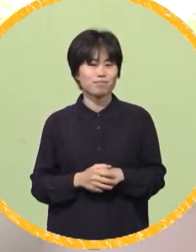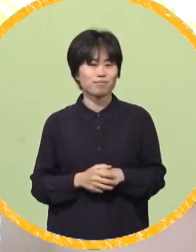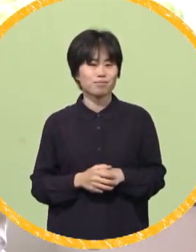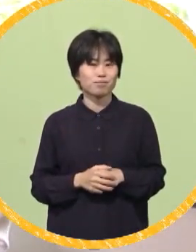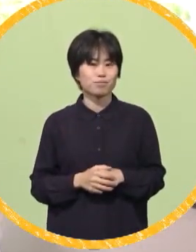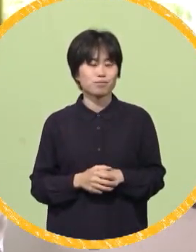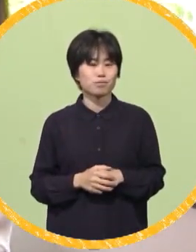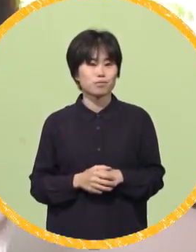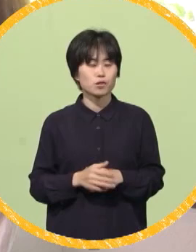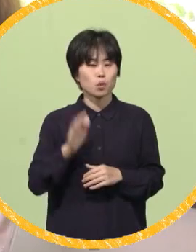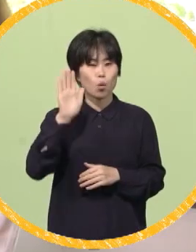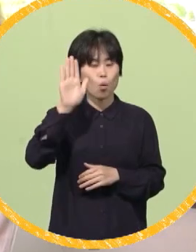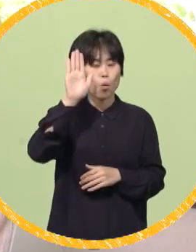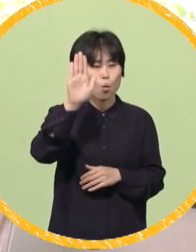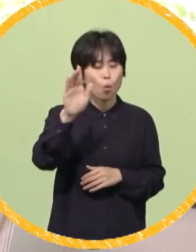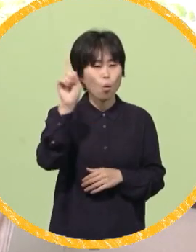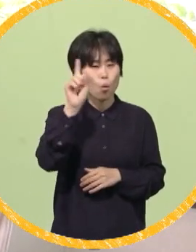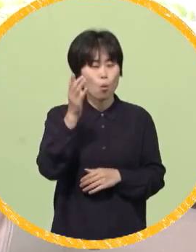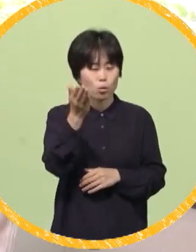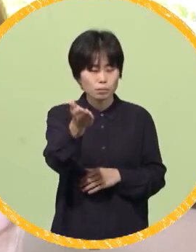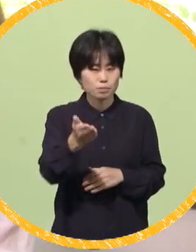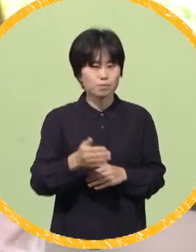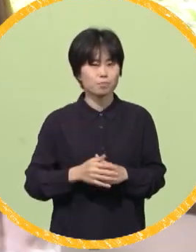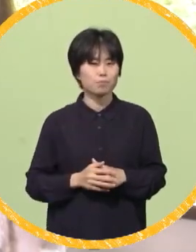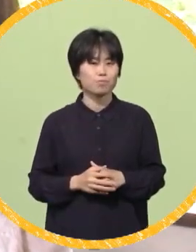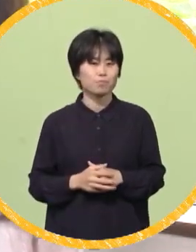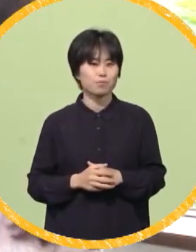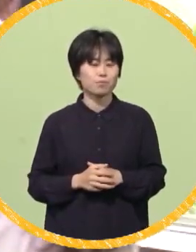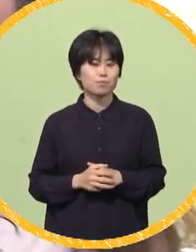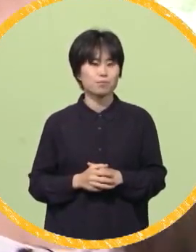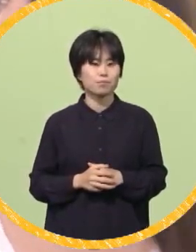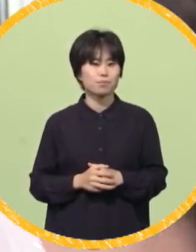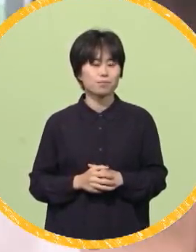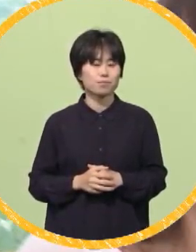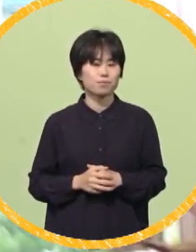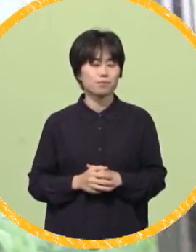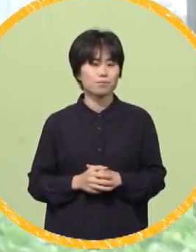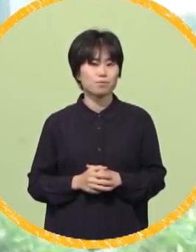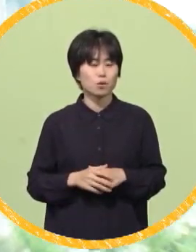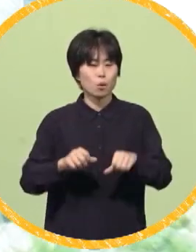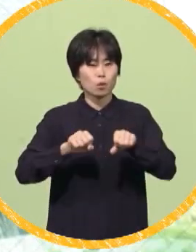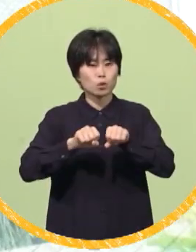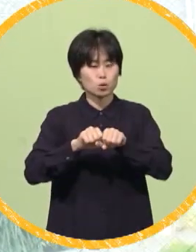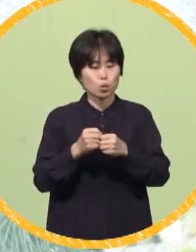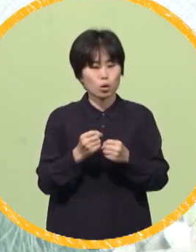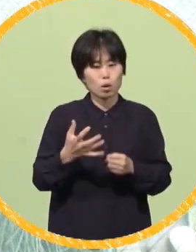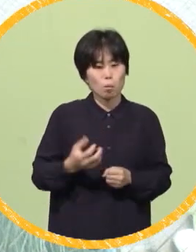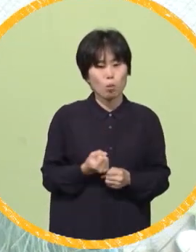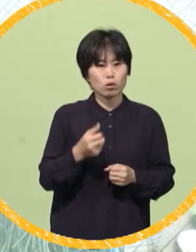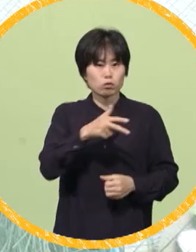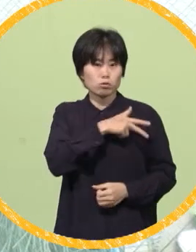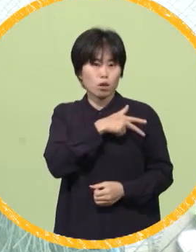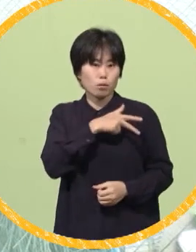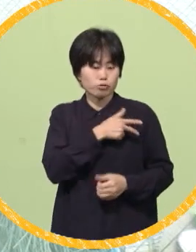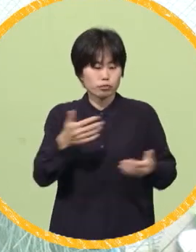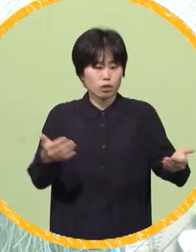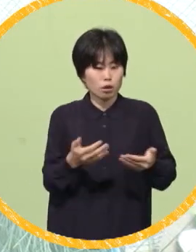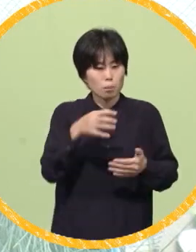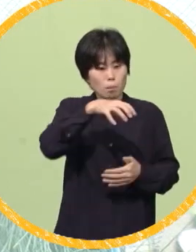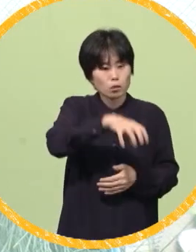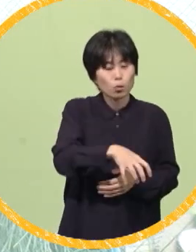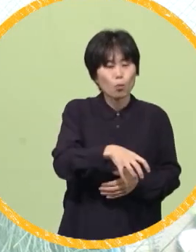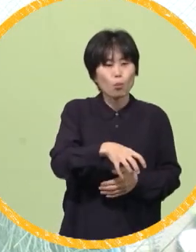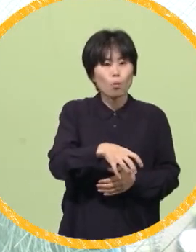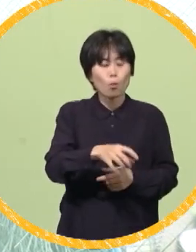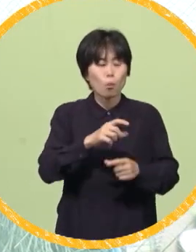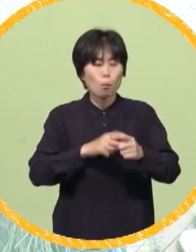い、今後どうしていきたいとかってありますか？ そうですね、まあ、障害のあるスタッフが働く場なので、やっぱりも